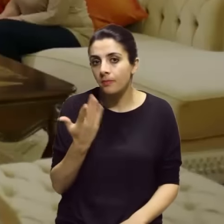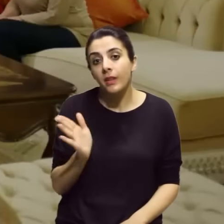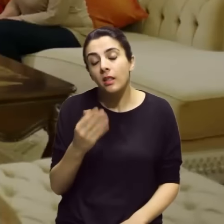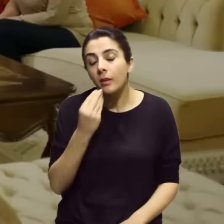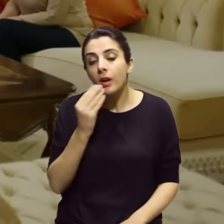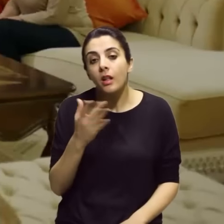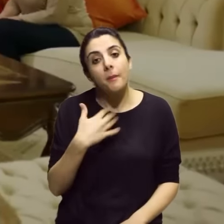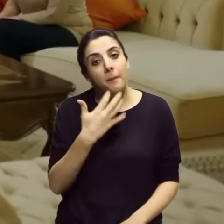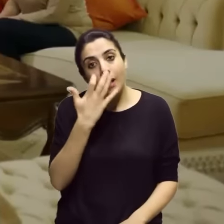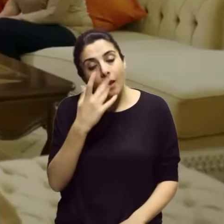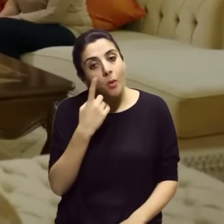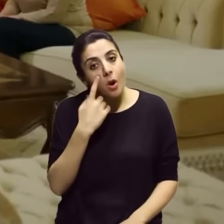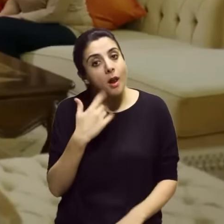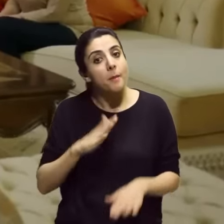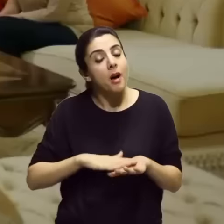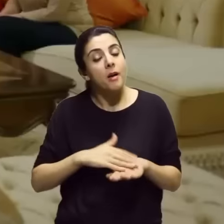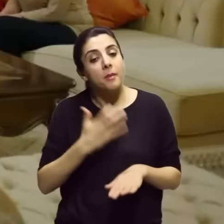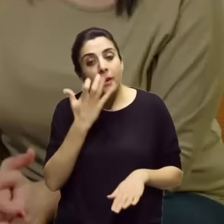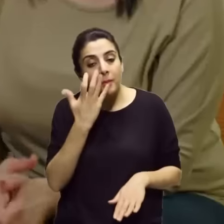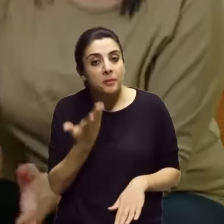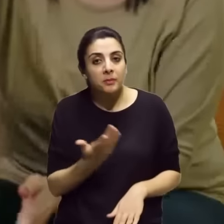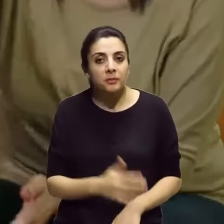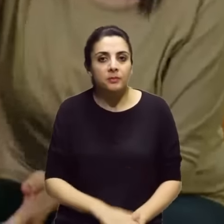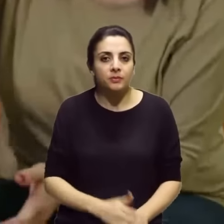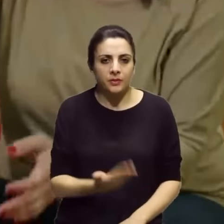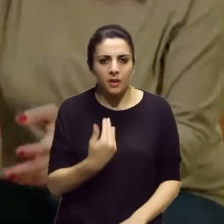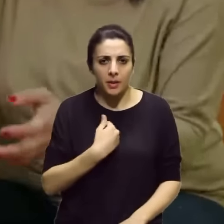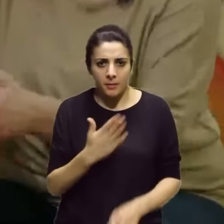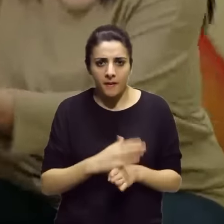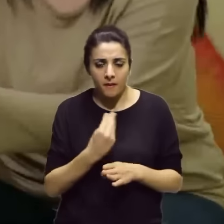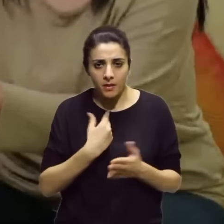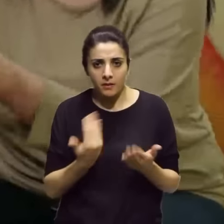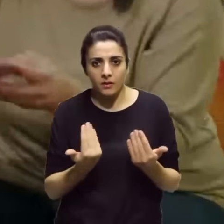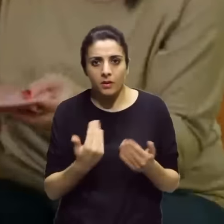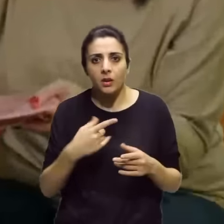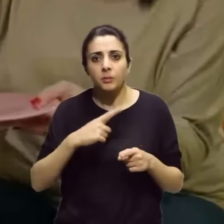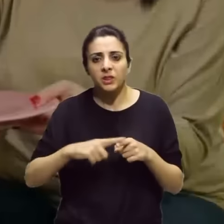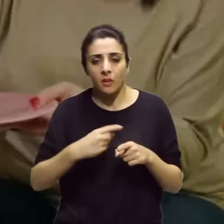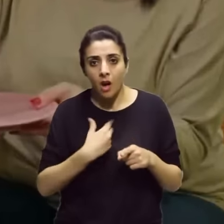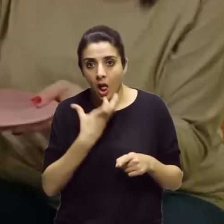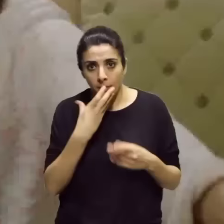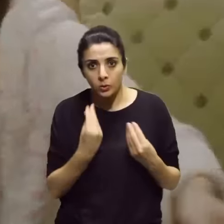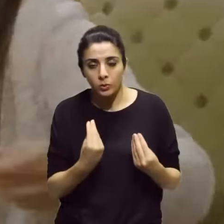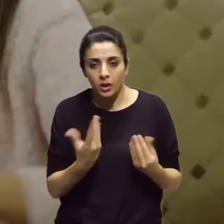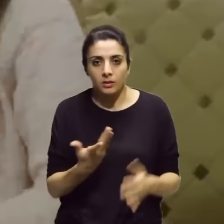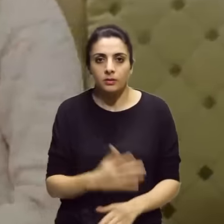Hadi. Bekleyeceğiz, al. Göreceğiz. Bakalım ne yaptın Ömer? Ver, ver. Bana da meyve ver. Bıçak da ver. Bu elma iyiymiş